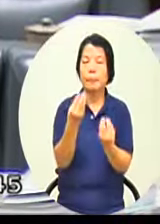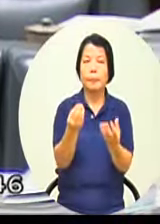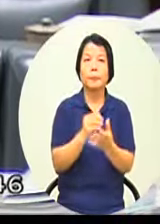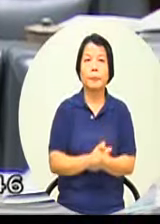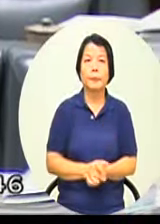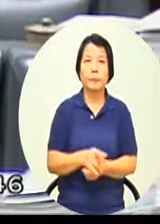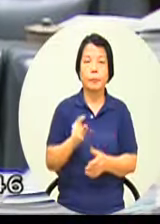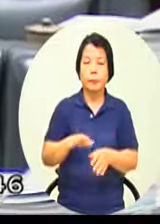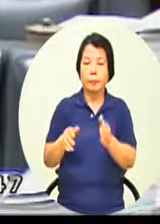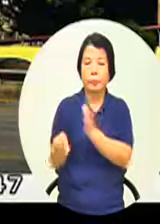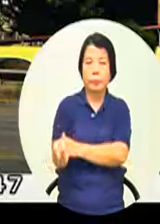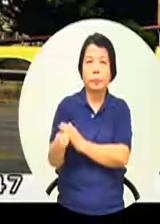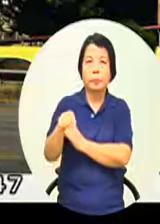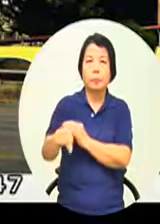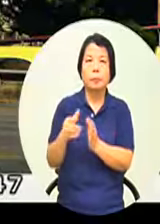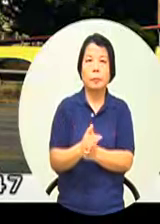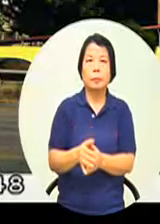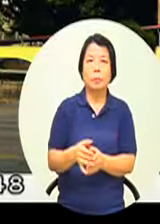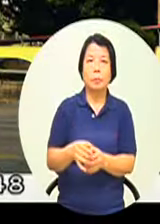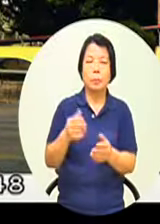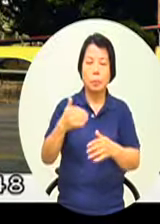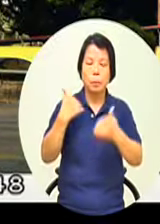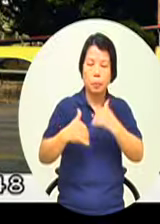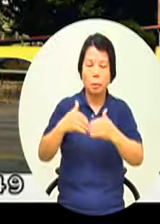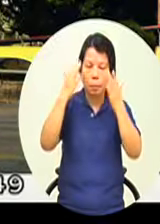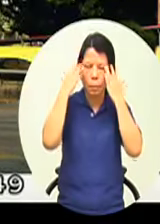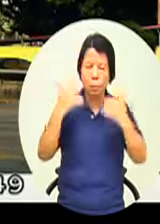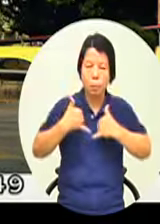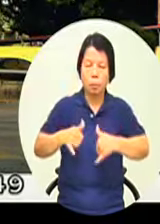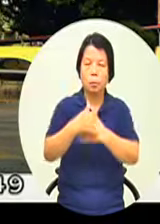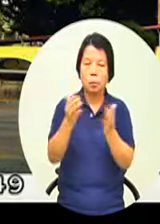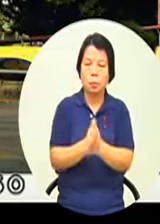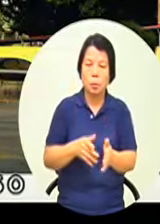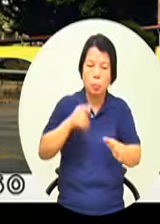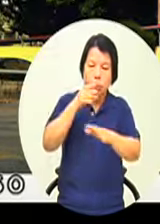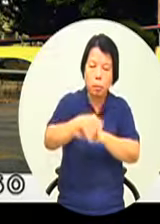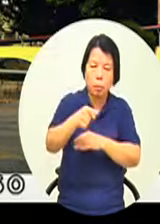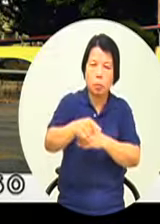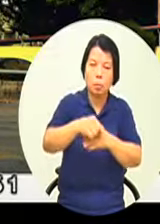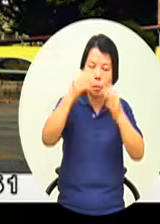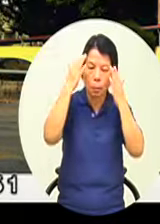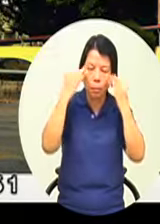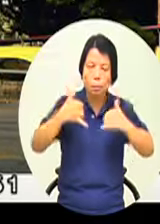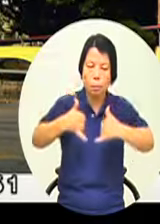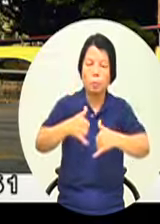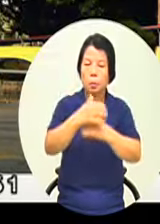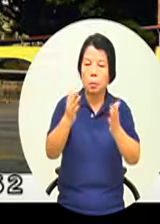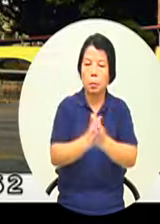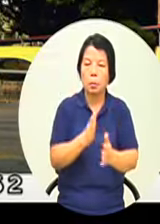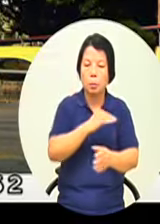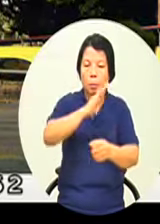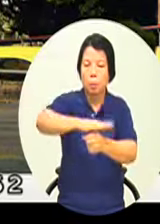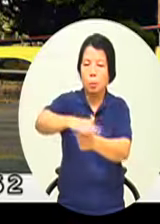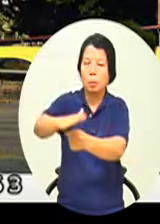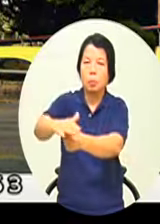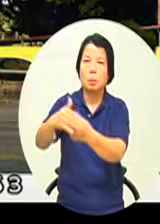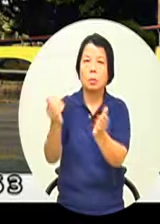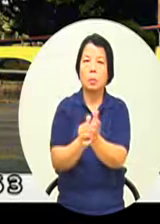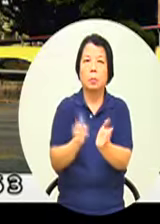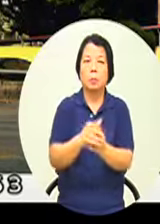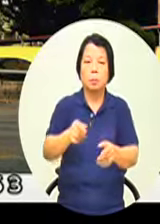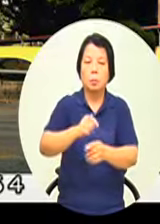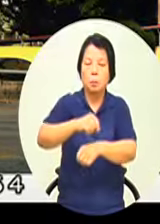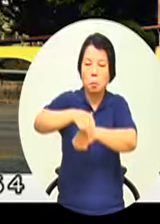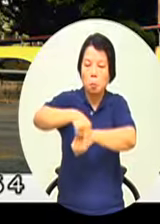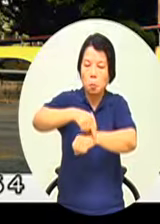另外这边一起规的，魏家新南路一里烫咖南子新路这边规白的呢，规的拢加盖哦，然后就是规划